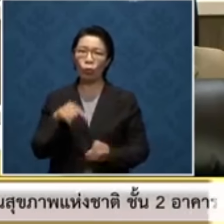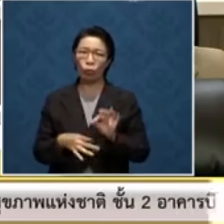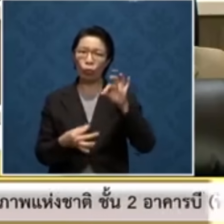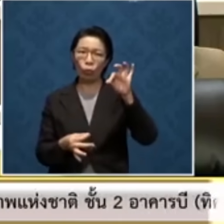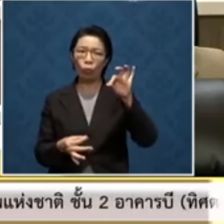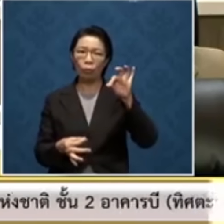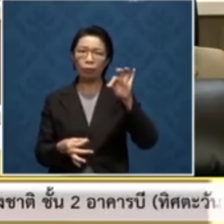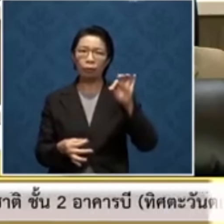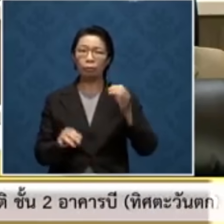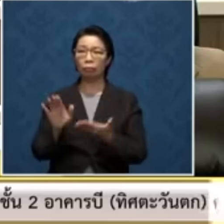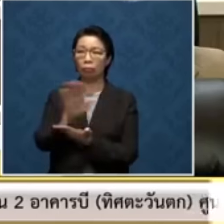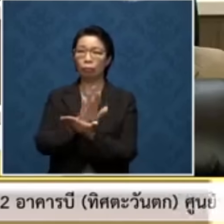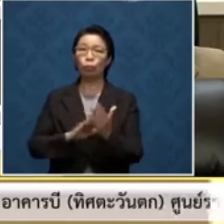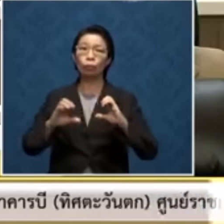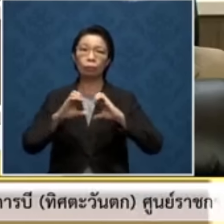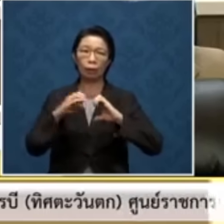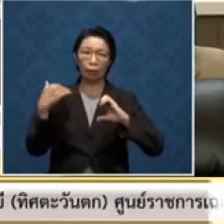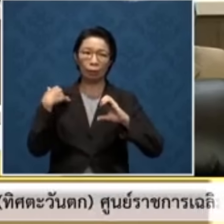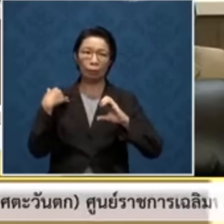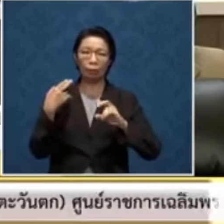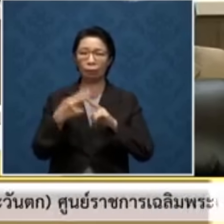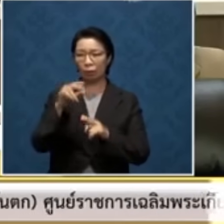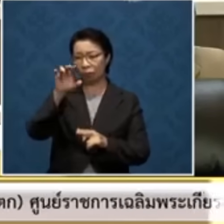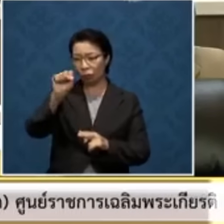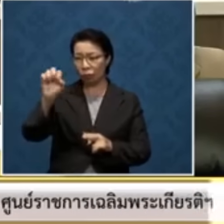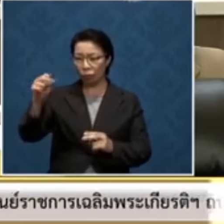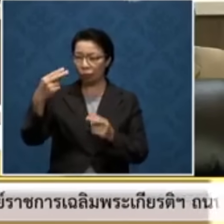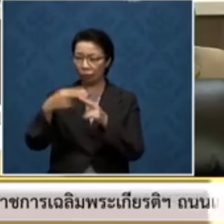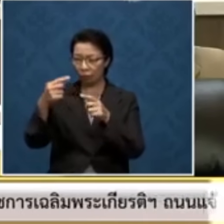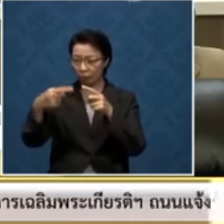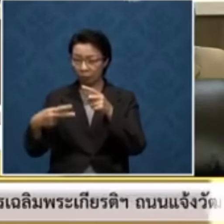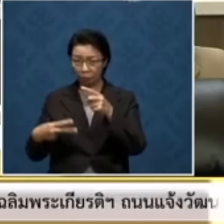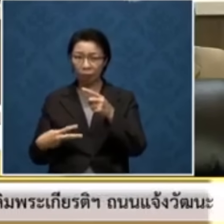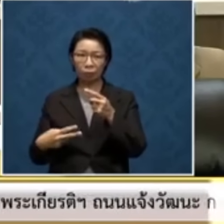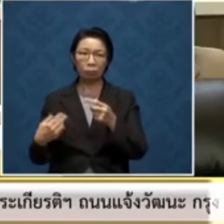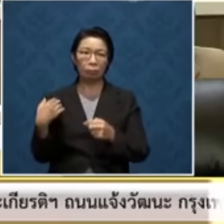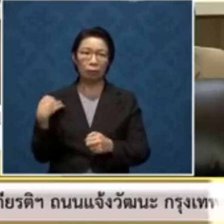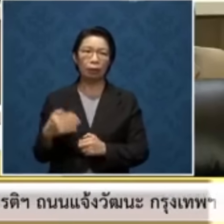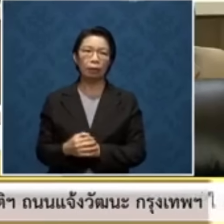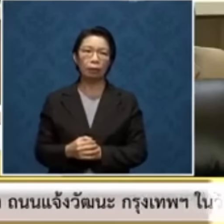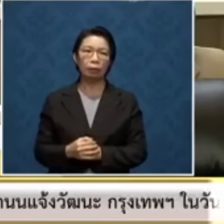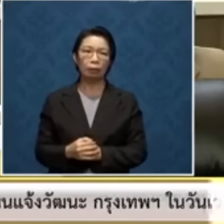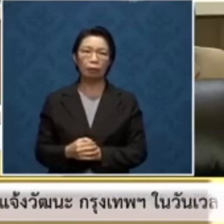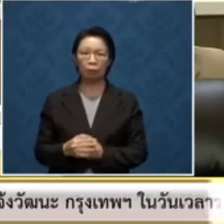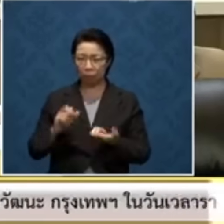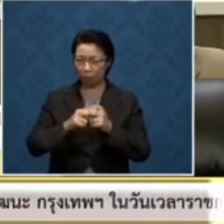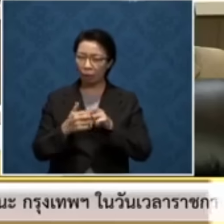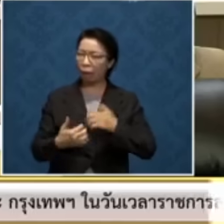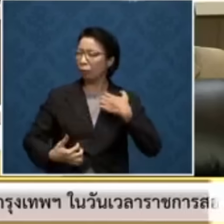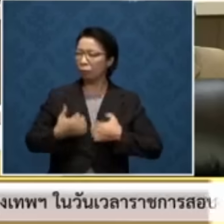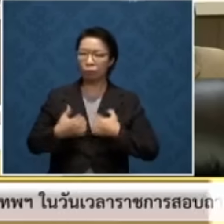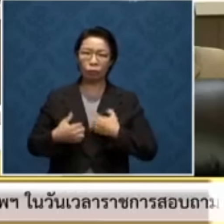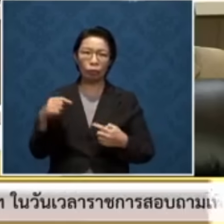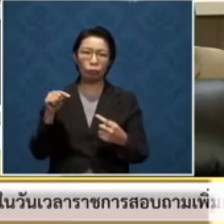พรรคภูมิใจไทยของผมเนี่ยนะครับทั้งท่านสส.สฤทธิ์พงษ์สส.มุกดาวันสส.วรสิทธิ์ที่มีปัญหาความเดือดร้อน